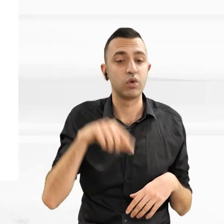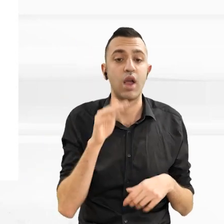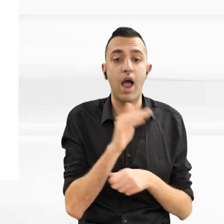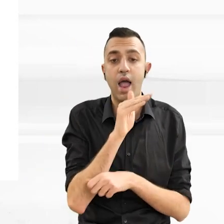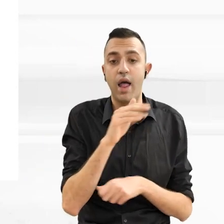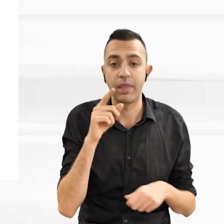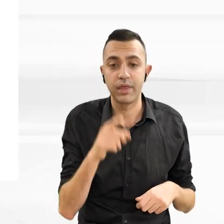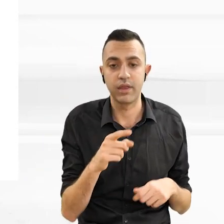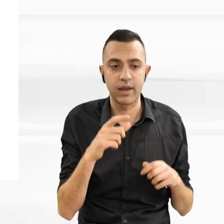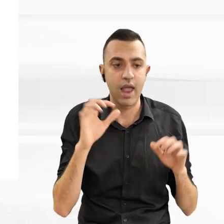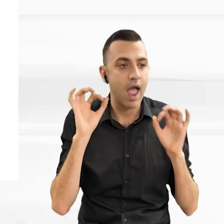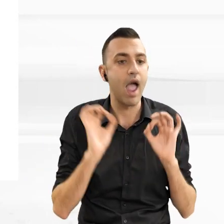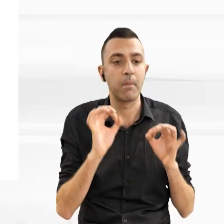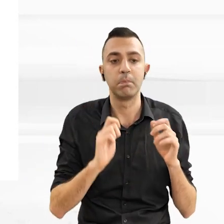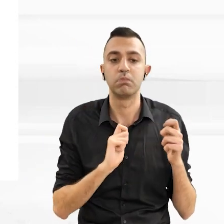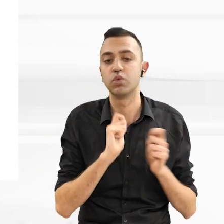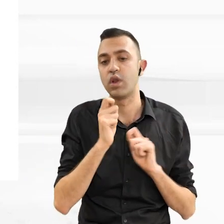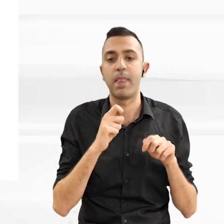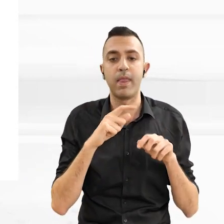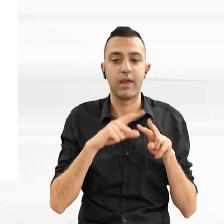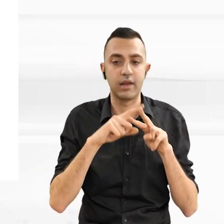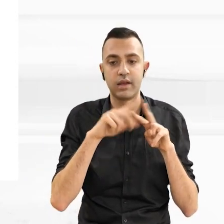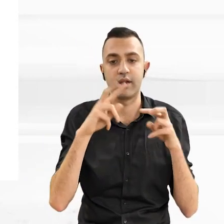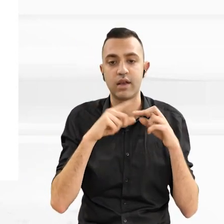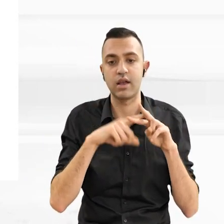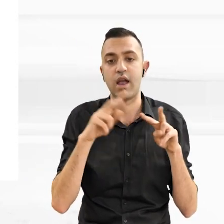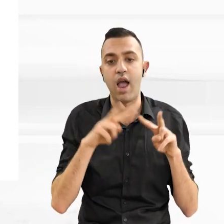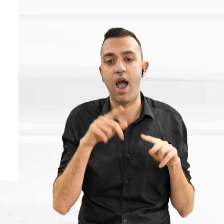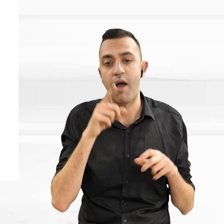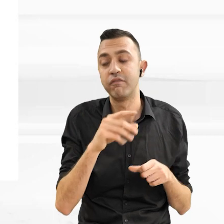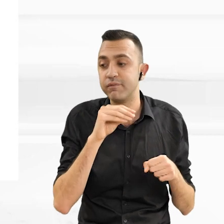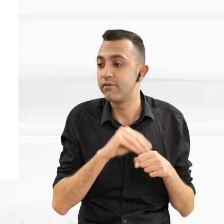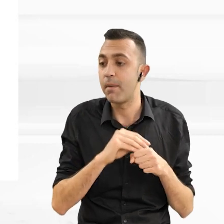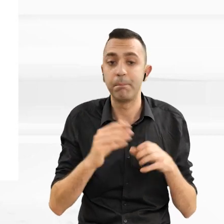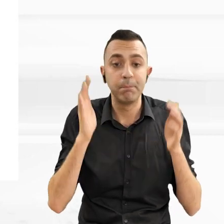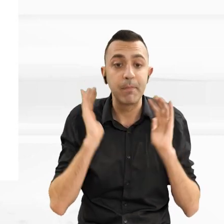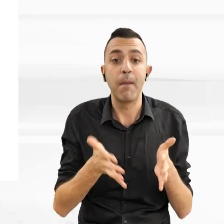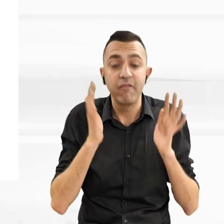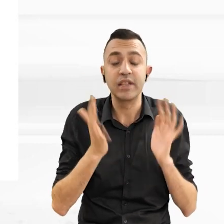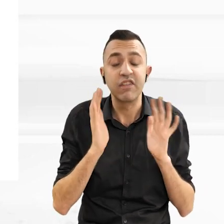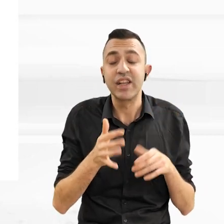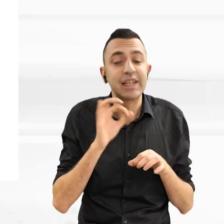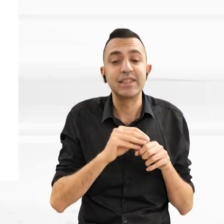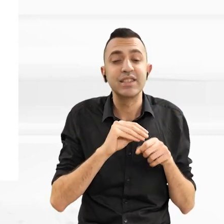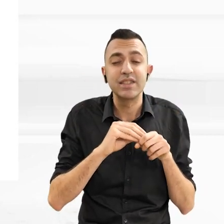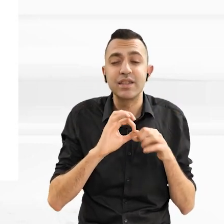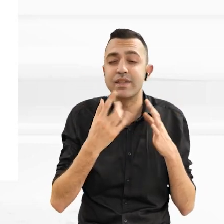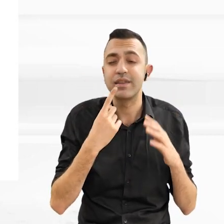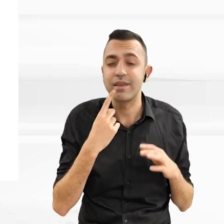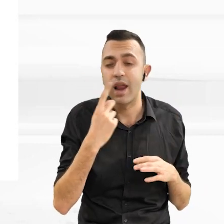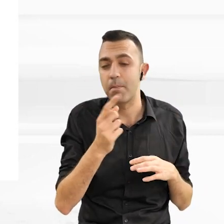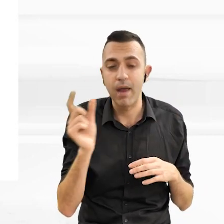hayatta sıkça kullandığımız kavramları tanımlamaya çalışırken sıkça kullandığımız kavramlar